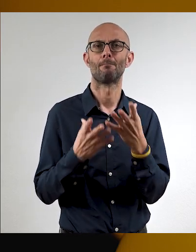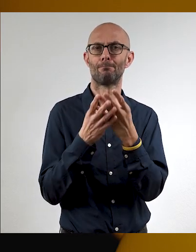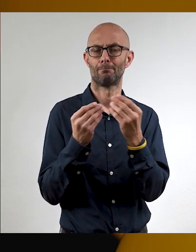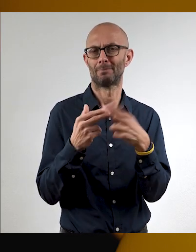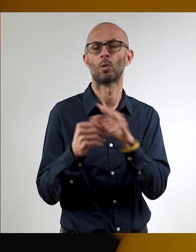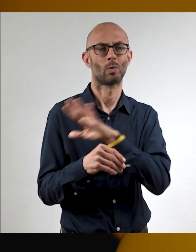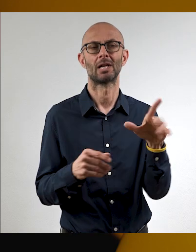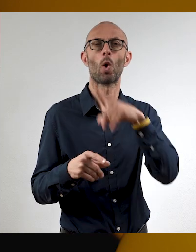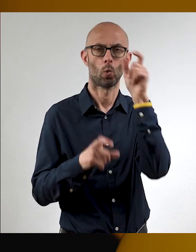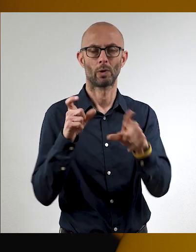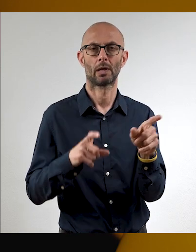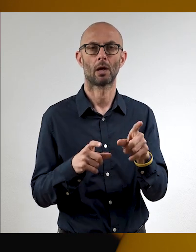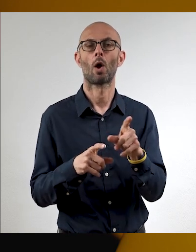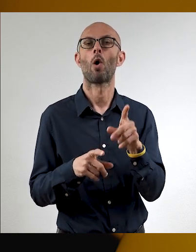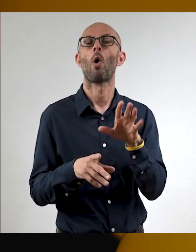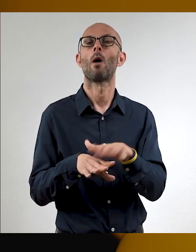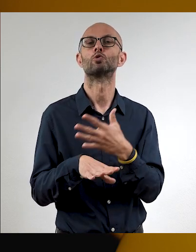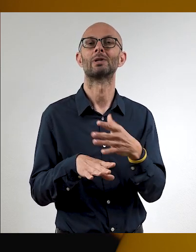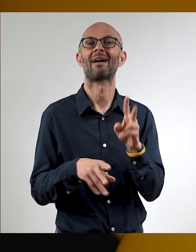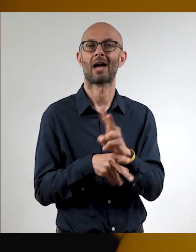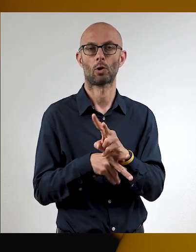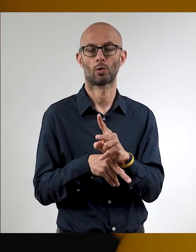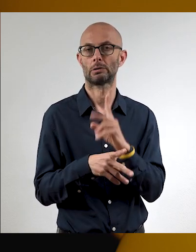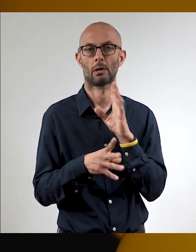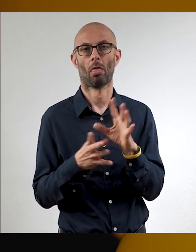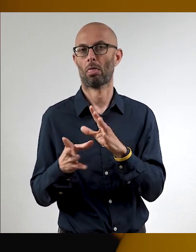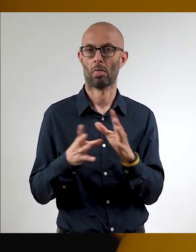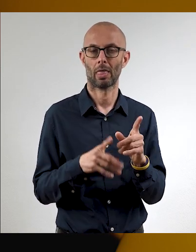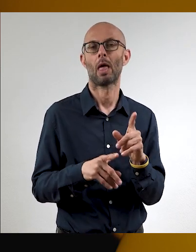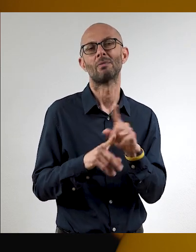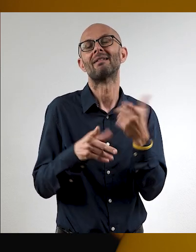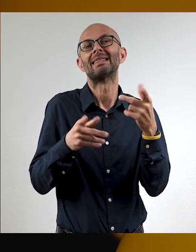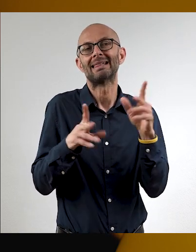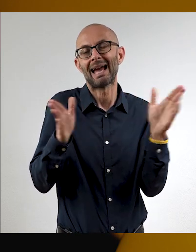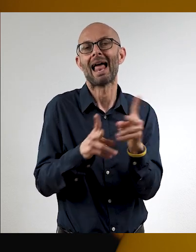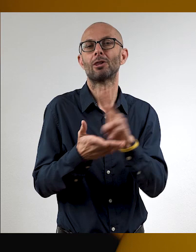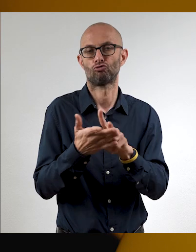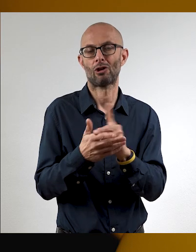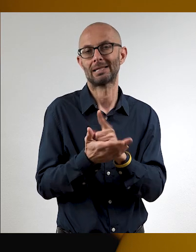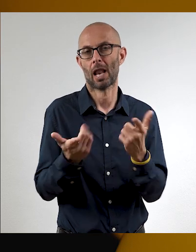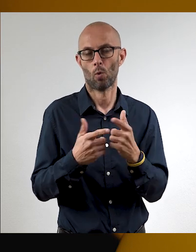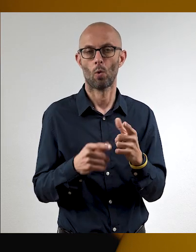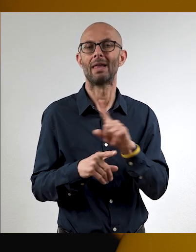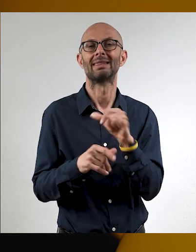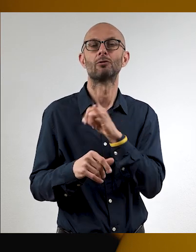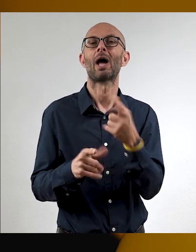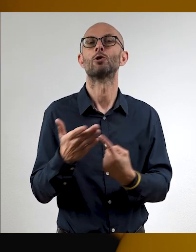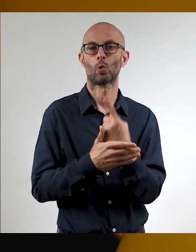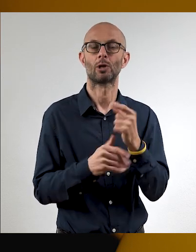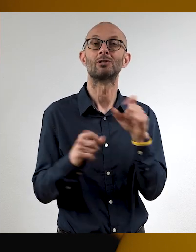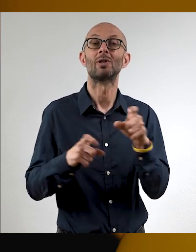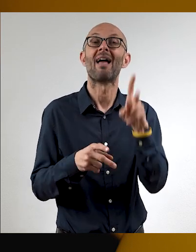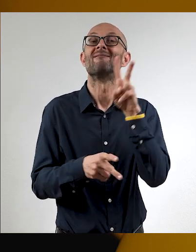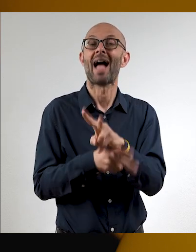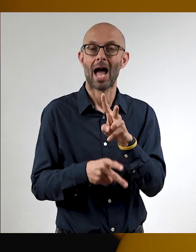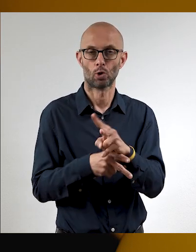je pri vseh ljudeh zamajen občutek varnosti, vsaj kratkoročno, ne glede na to, kaj se je zgodilo. In zato je